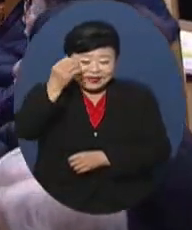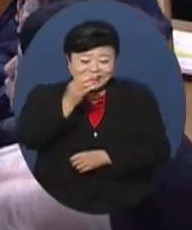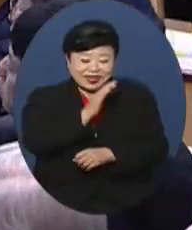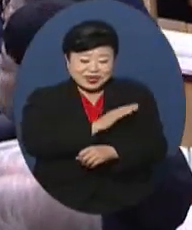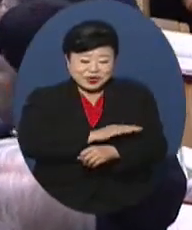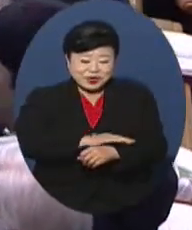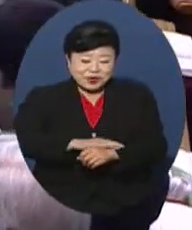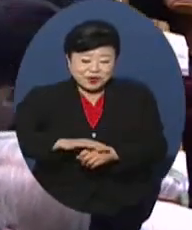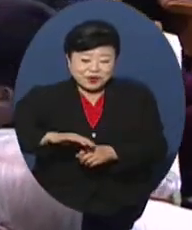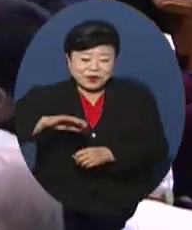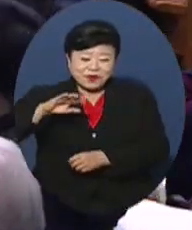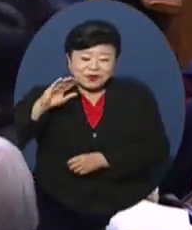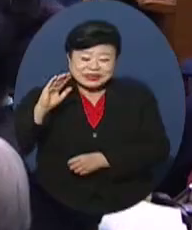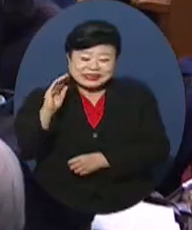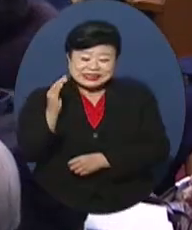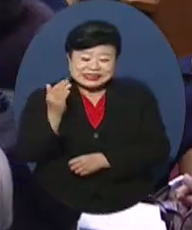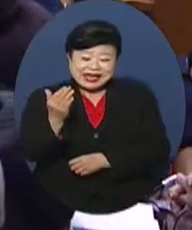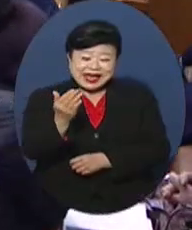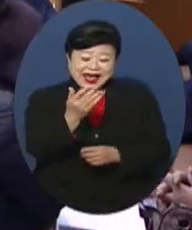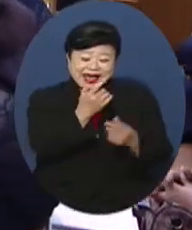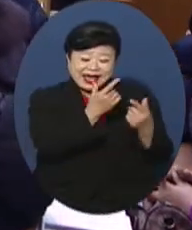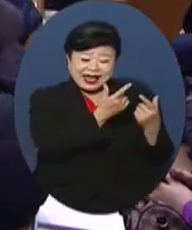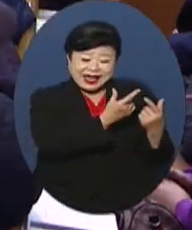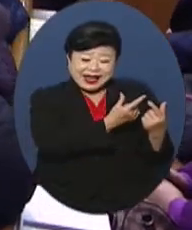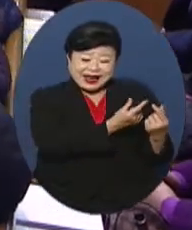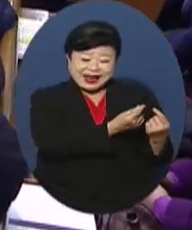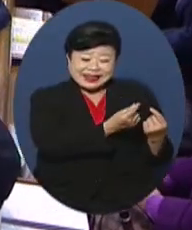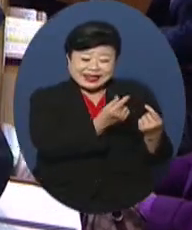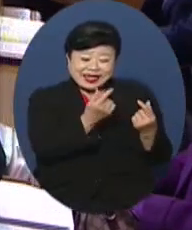내 영혼이